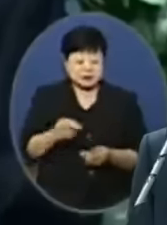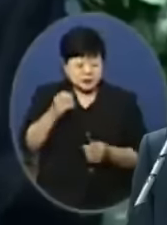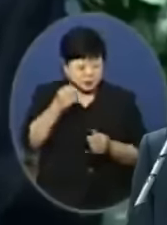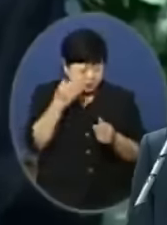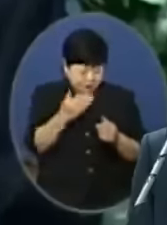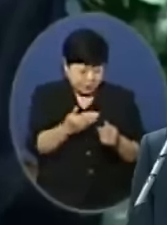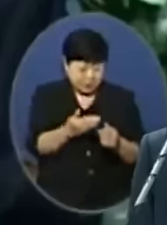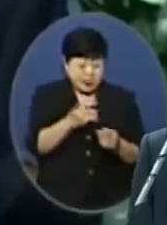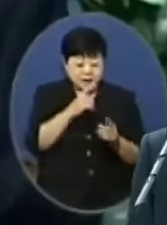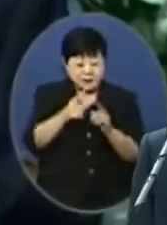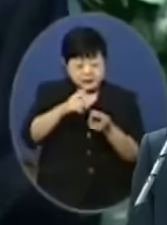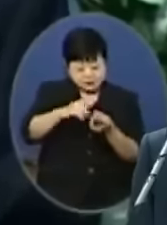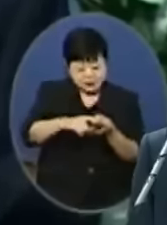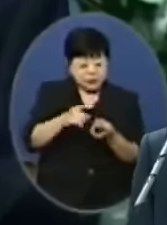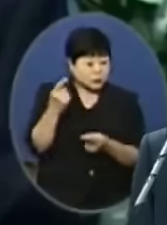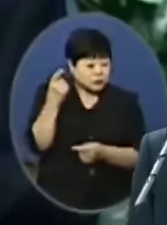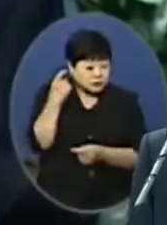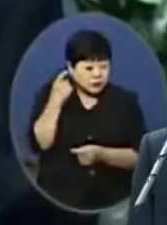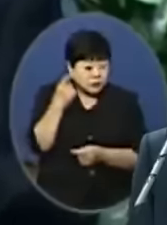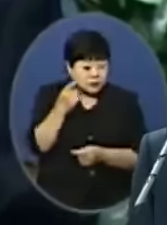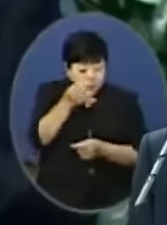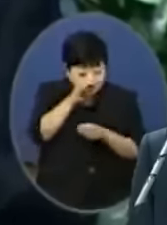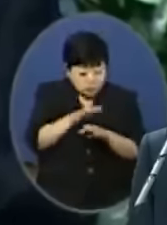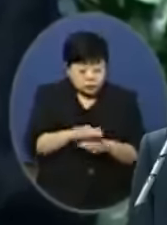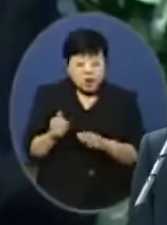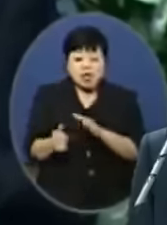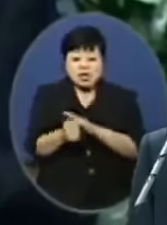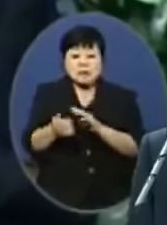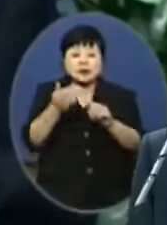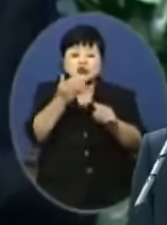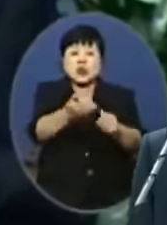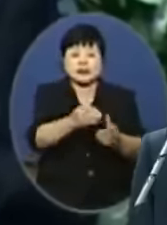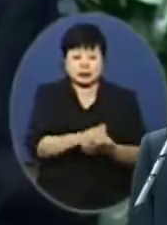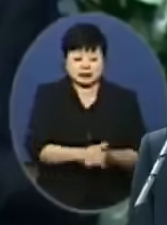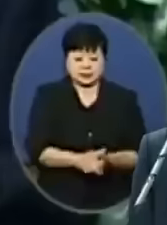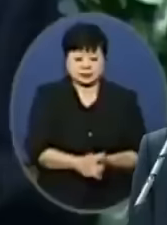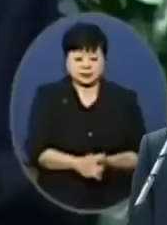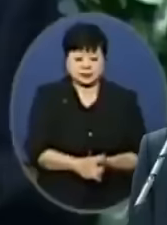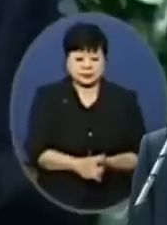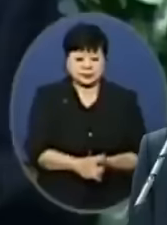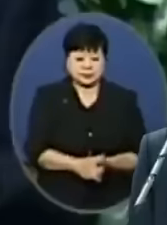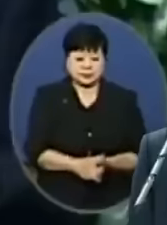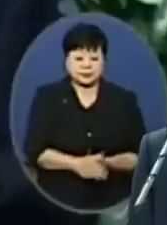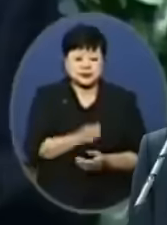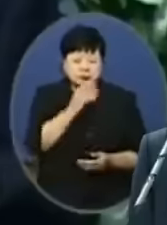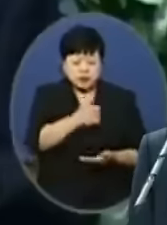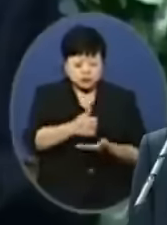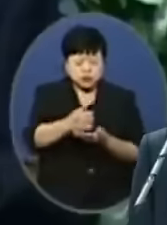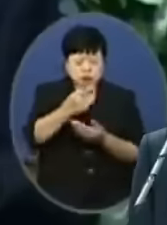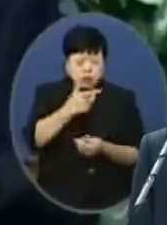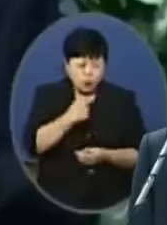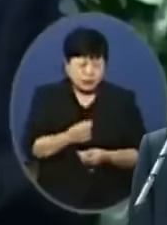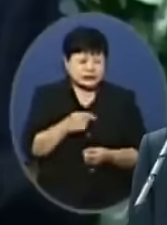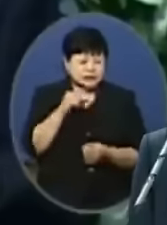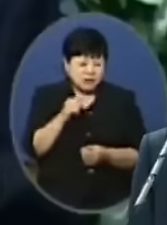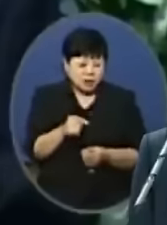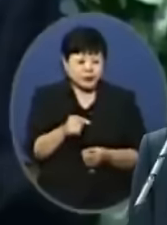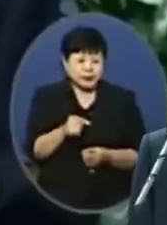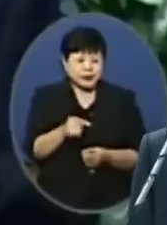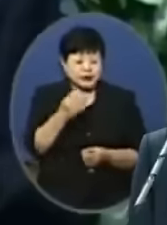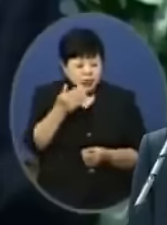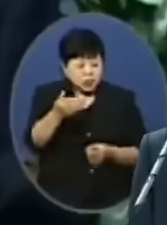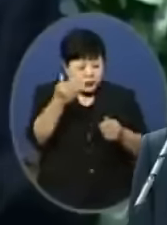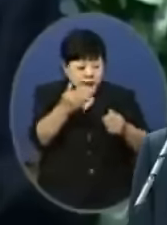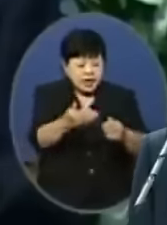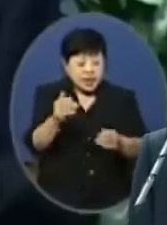성령의 말씀하심을 들어서 성도들에게 희망을 줘야 되는 것입니다. 정말 주님이 원하시는 것은